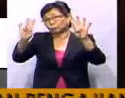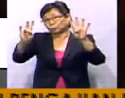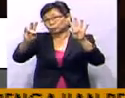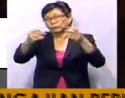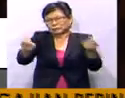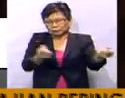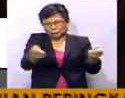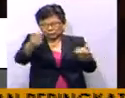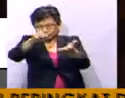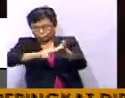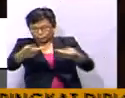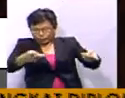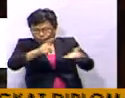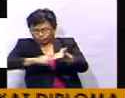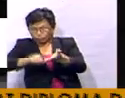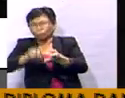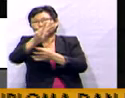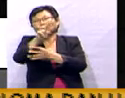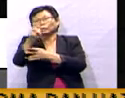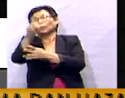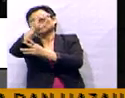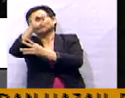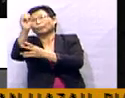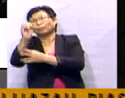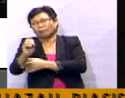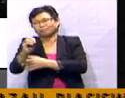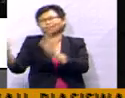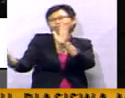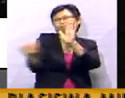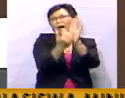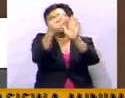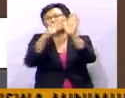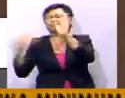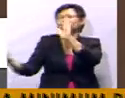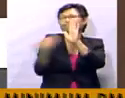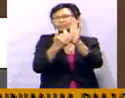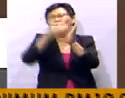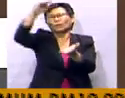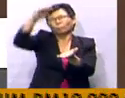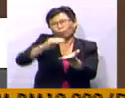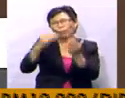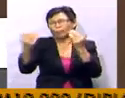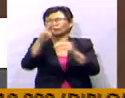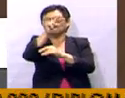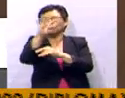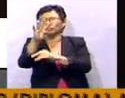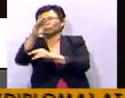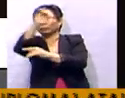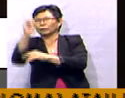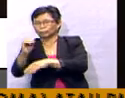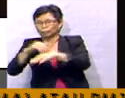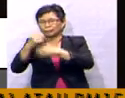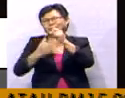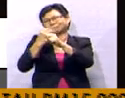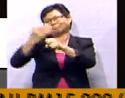4,647 kenderaan yang diperiksa, 21% dikesan melanggar peraturan. Ia penurunan berbanding 24%